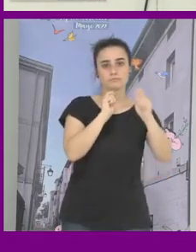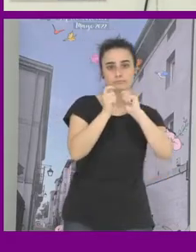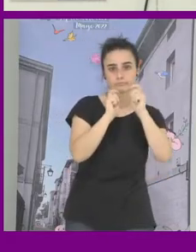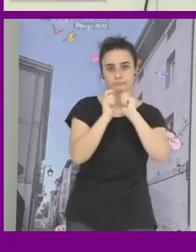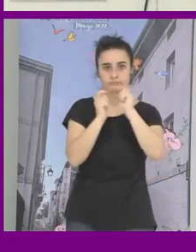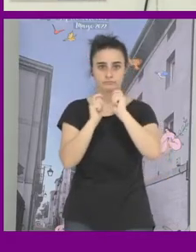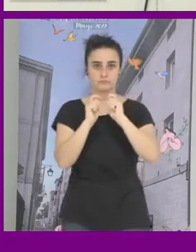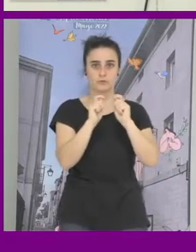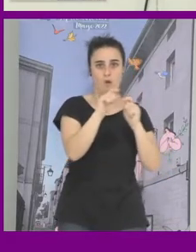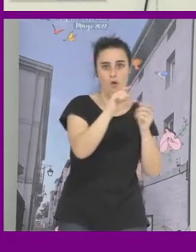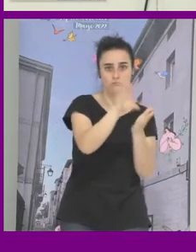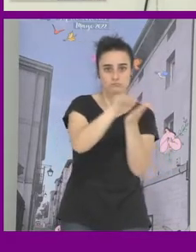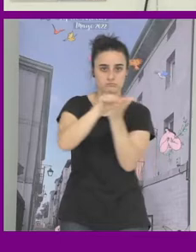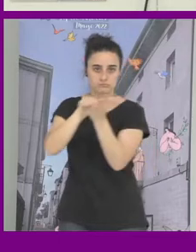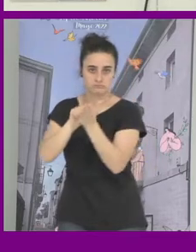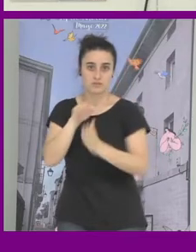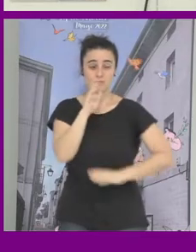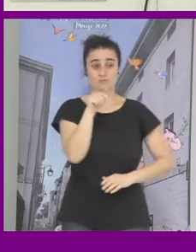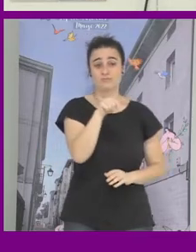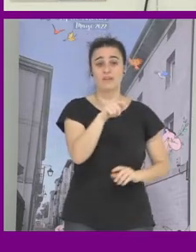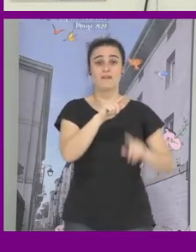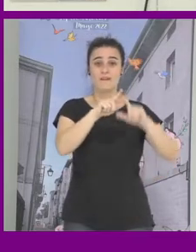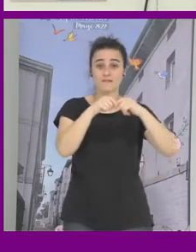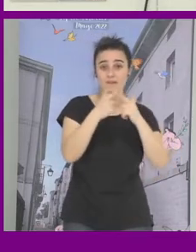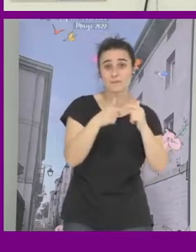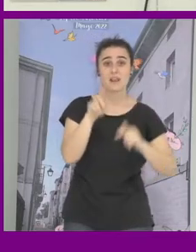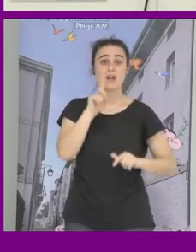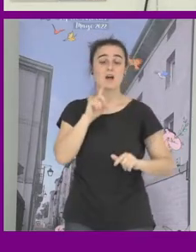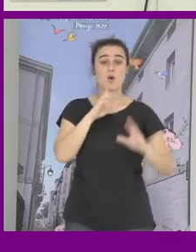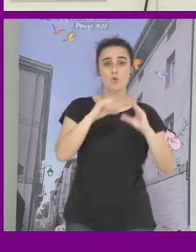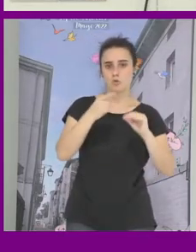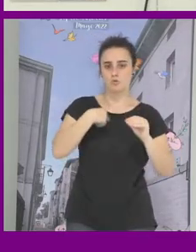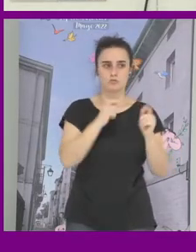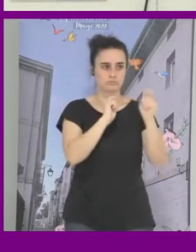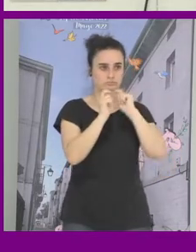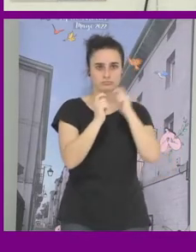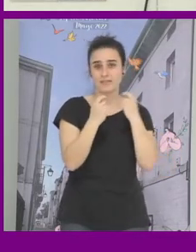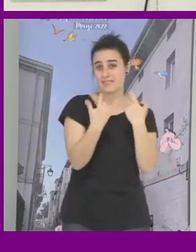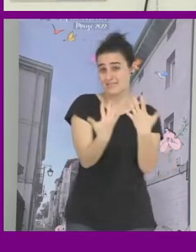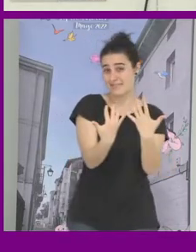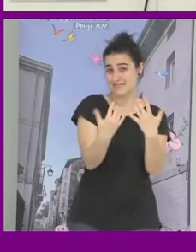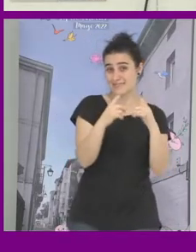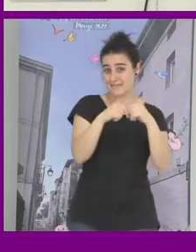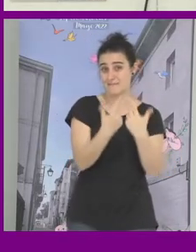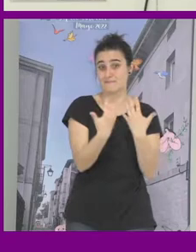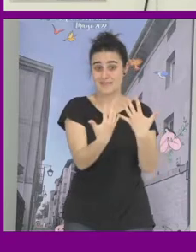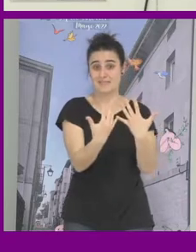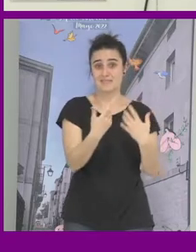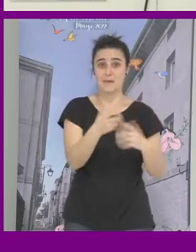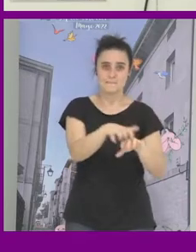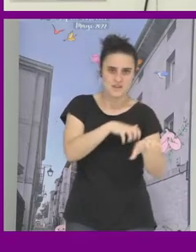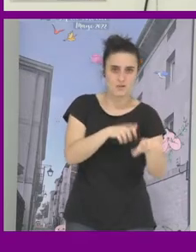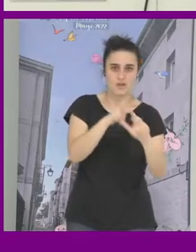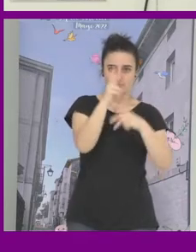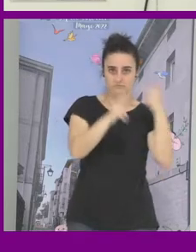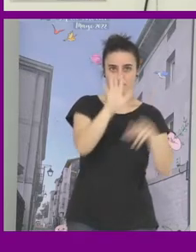eta sorta. Orduan 10 familia boioi elkarrizketa egin diet, gehienak Euskal Herrikoak, baina baita ere